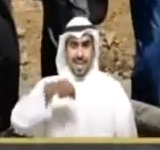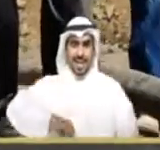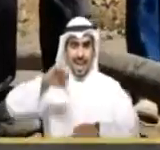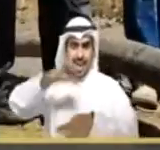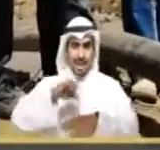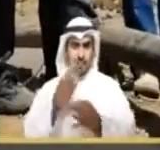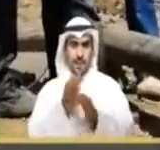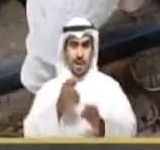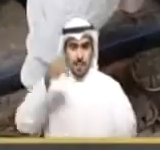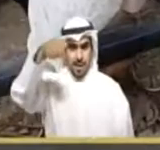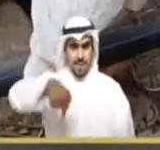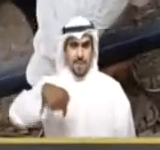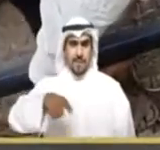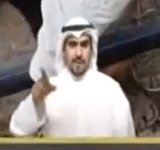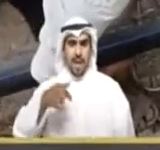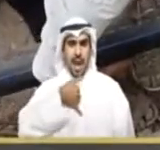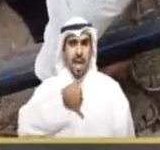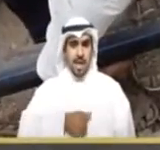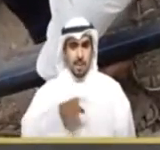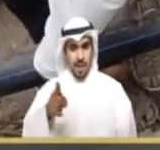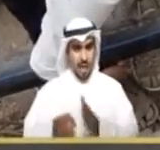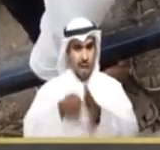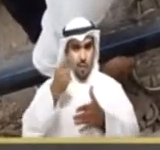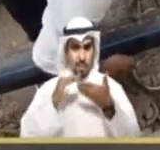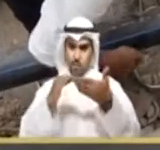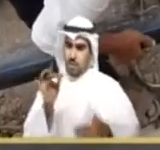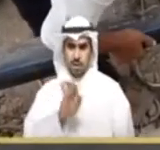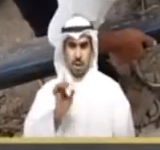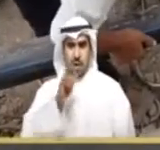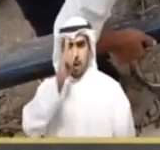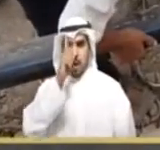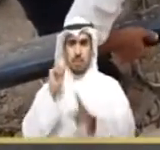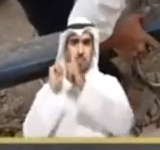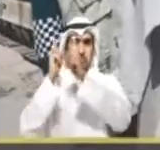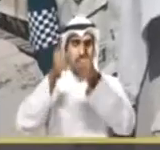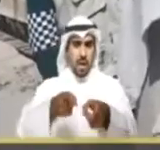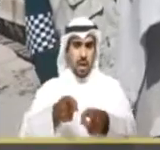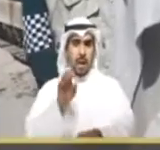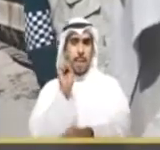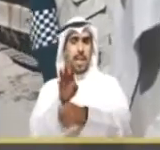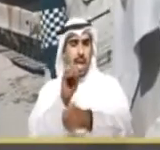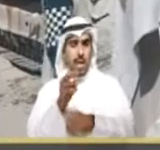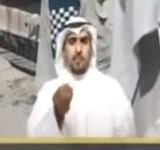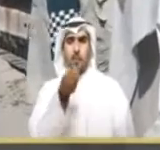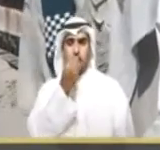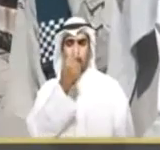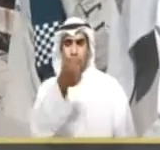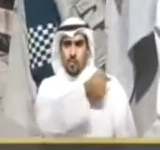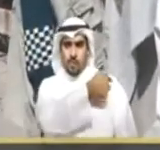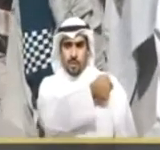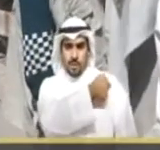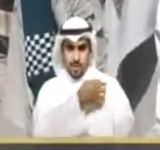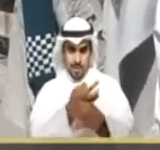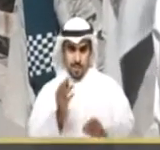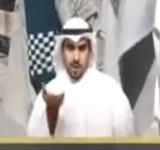هو فقط ذاك الذي تقدمه دولة الكويت، بل قدمت مشاريع كبرى في التعليم والغذاء والصحة، كان